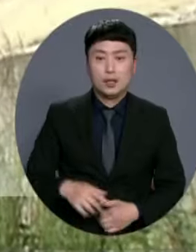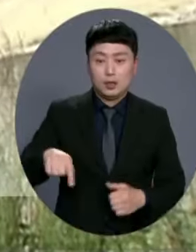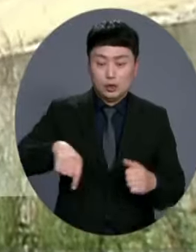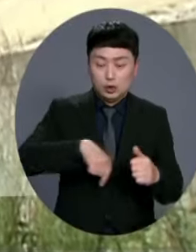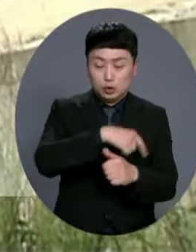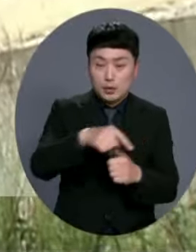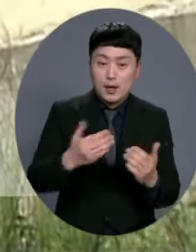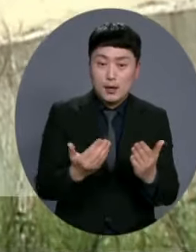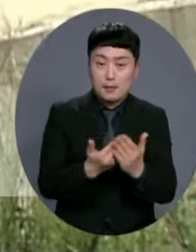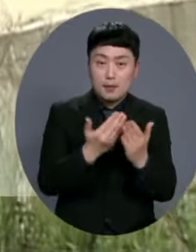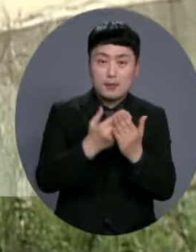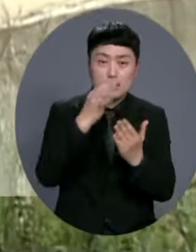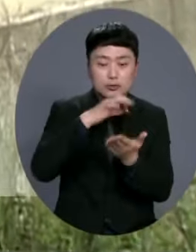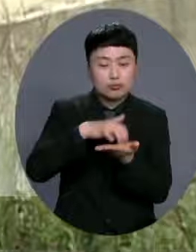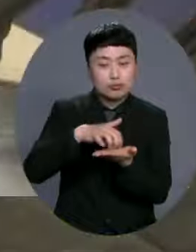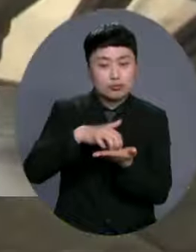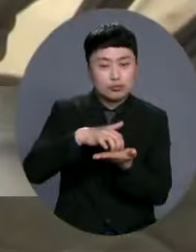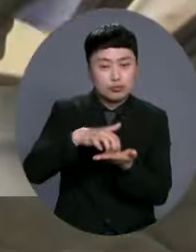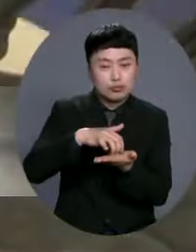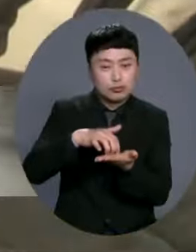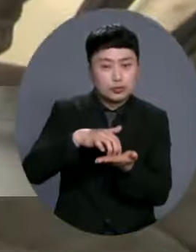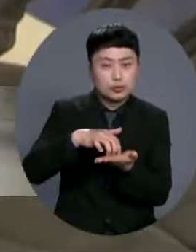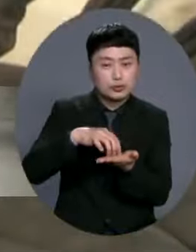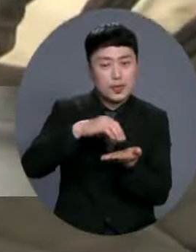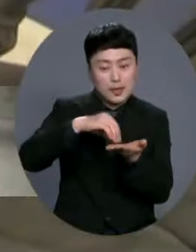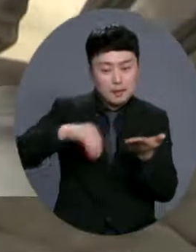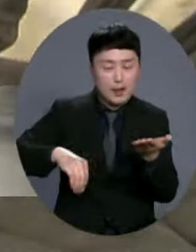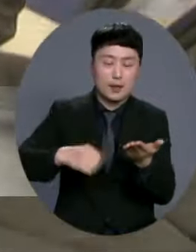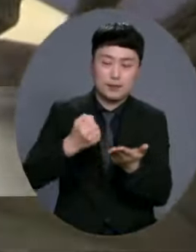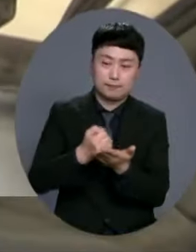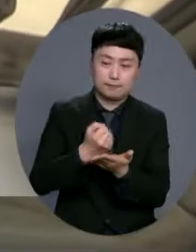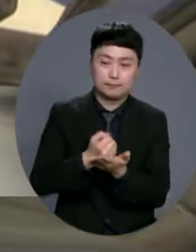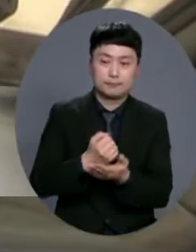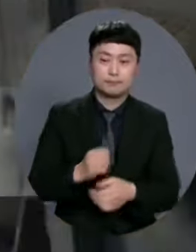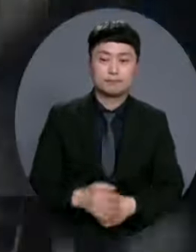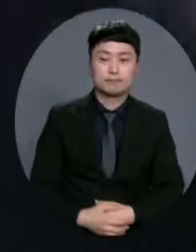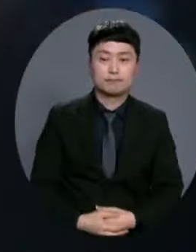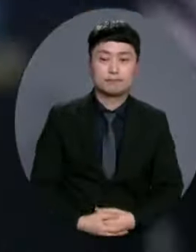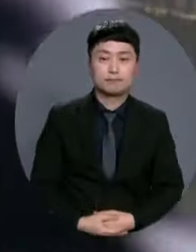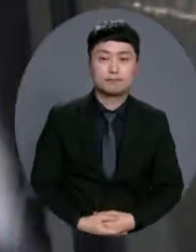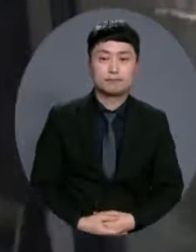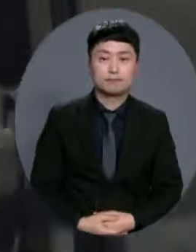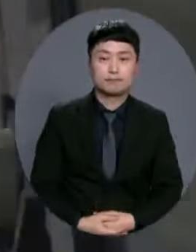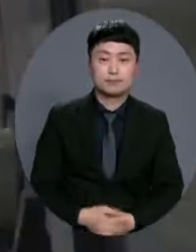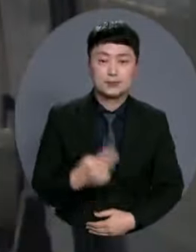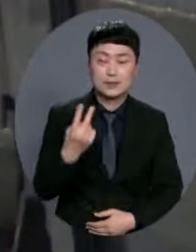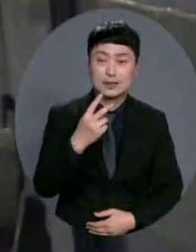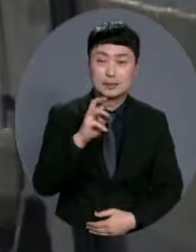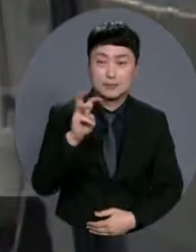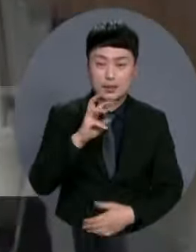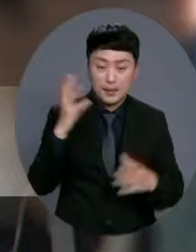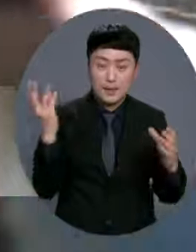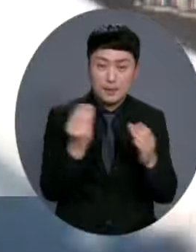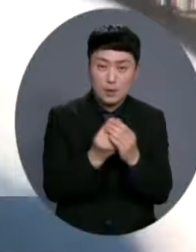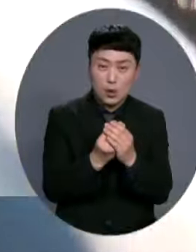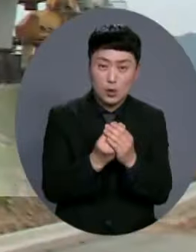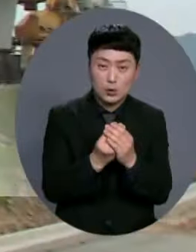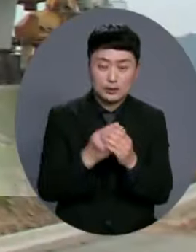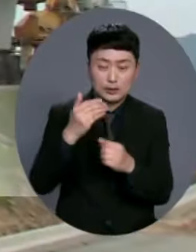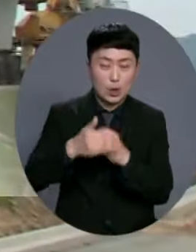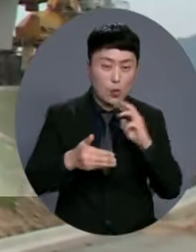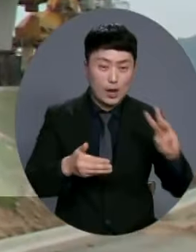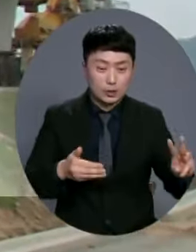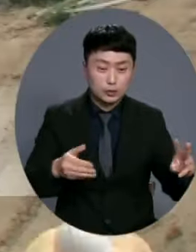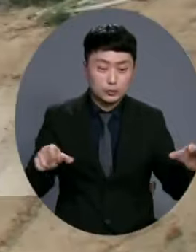개발 사업은 예타 실시 특례 대상에서 제외된 점 등은 아쉬움으로 남습니다. 2030년 완공을 목표로 하는